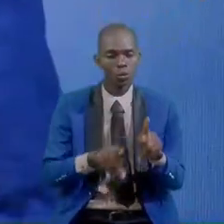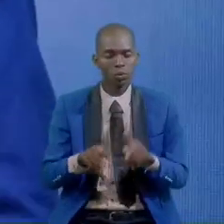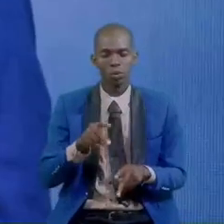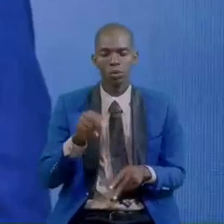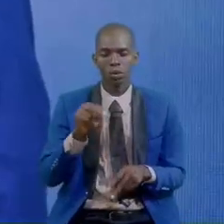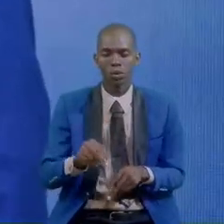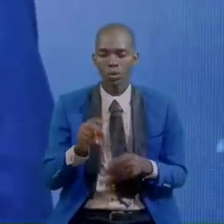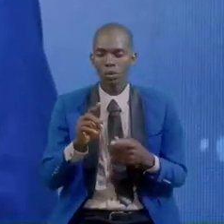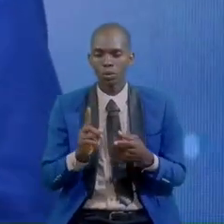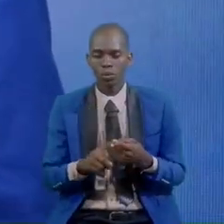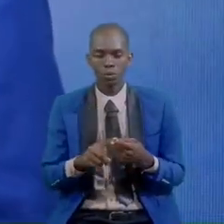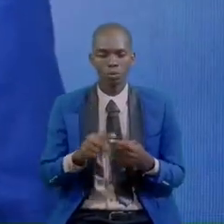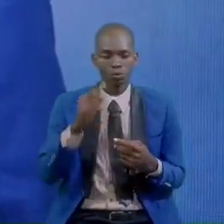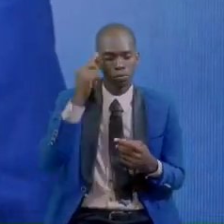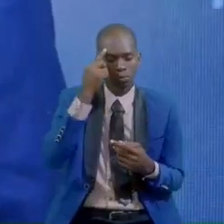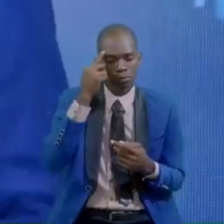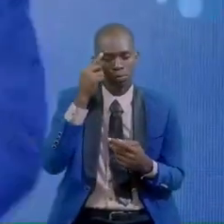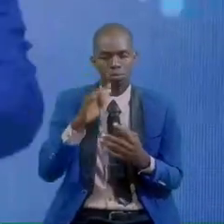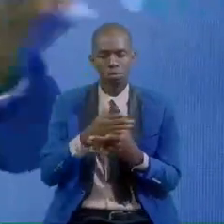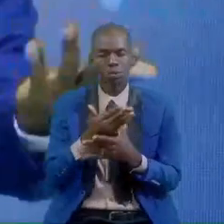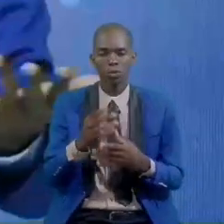deux côtés?